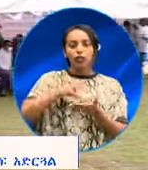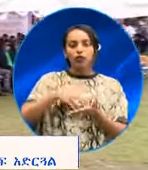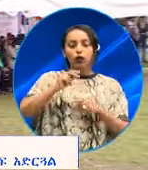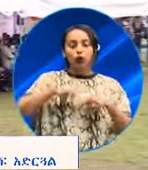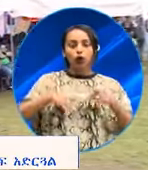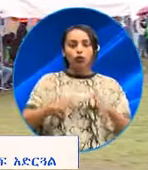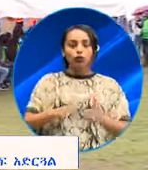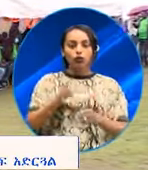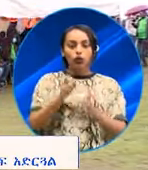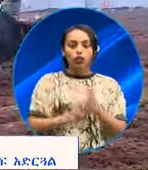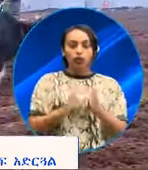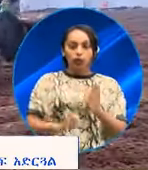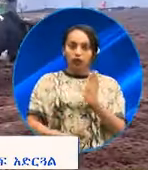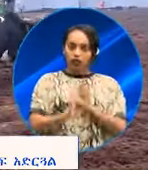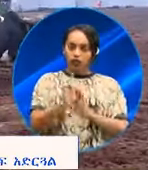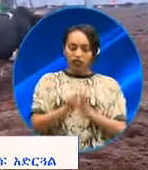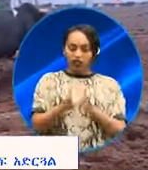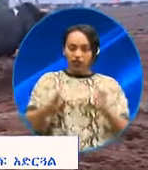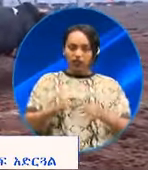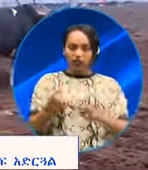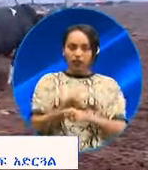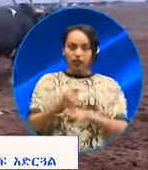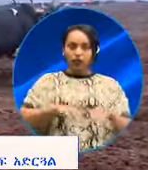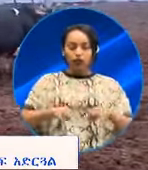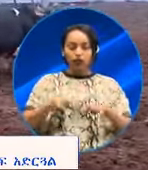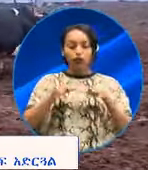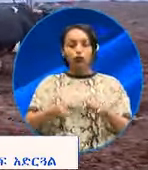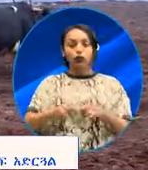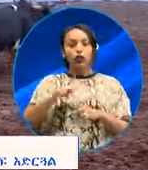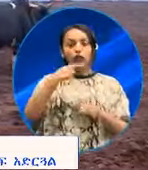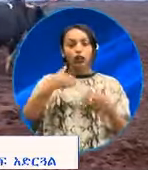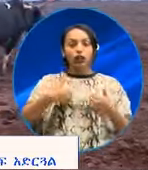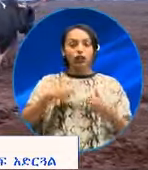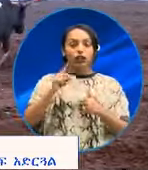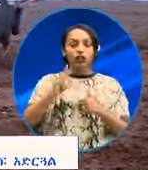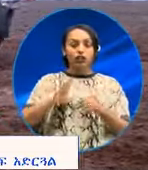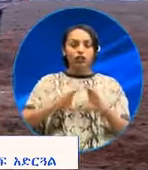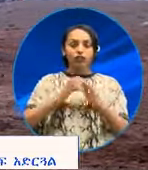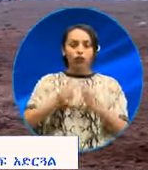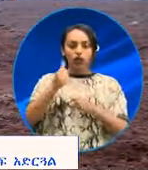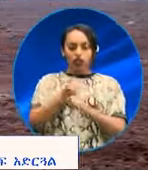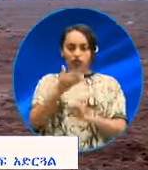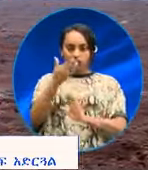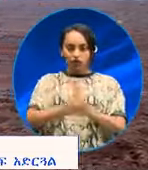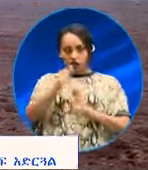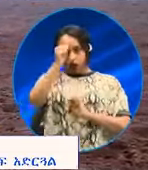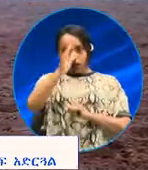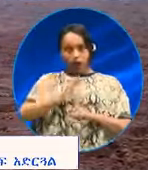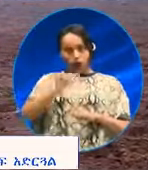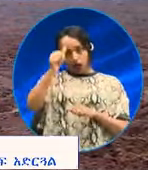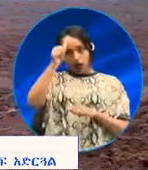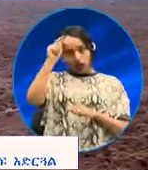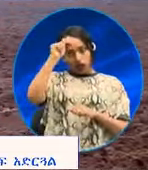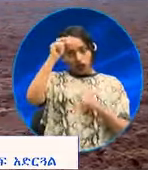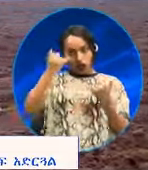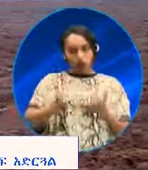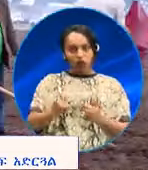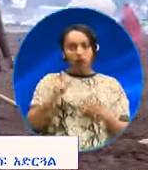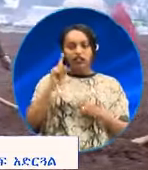አርሶ አደሮችን ምርታማነት ለማሳደግ ሰፊ ተግባራት ሲያከናውን መቆየቱን የጠቀሱት የካ ክፍለ ከተማ ዋና ስራ አስፈጻሚ አቶ አስፋው ተክሌ